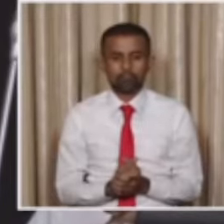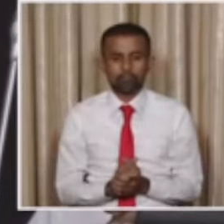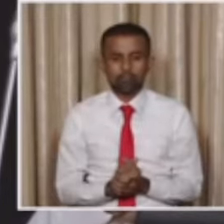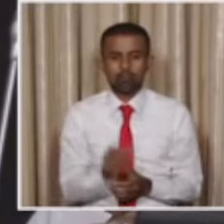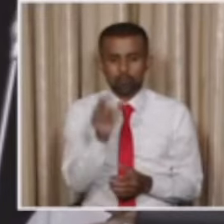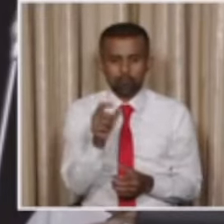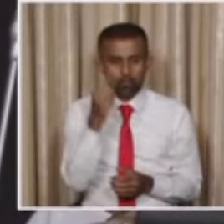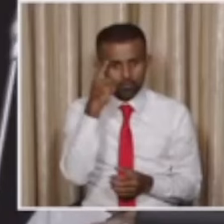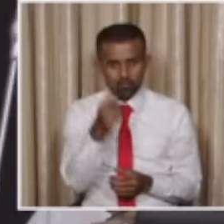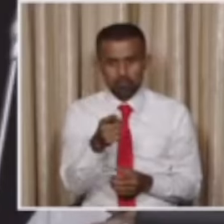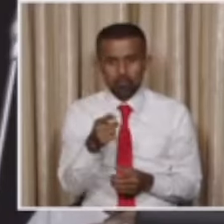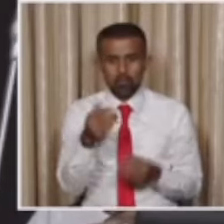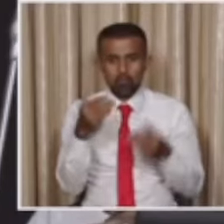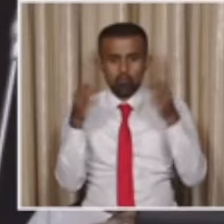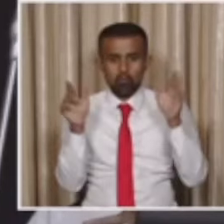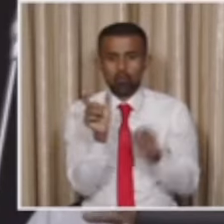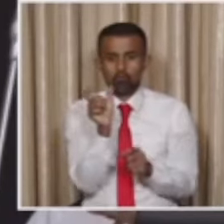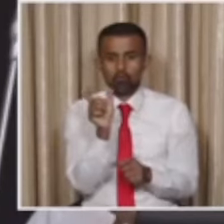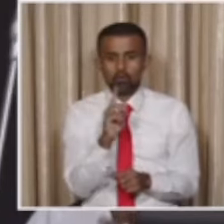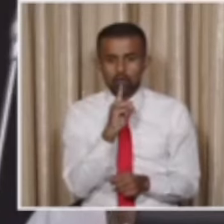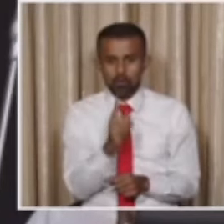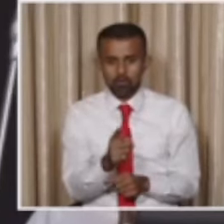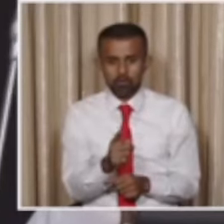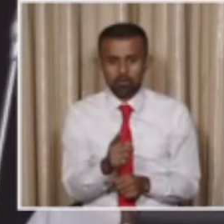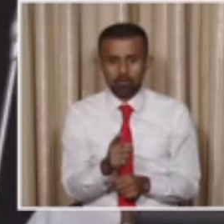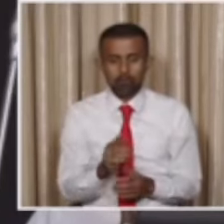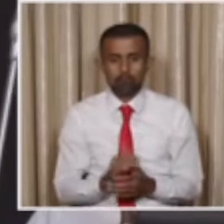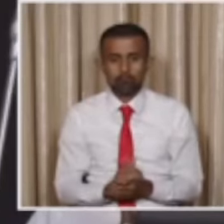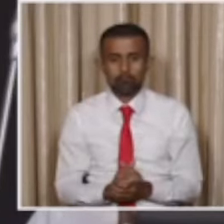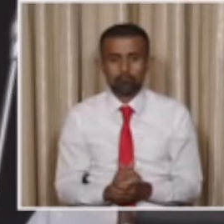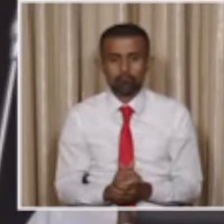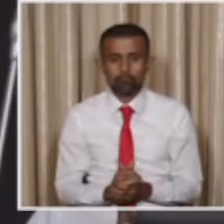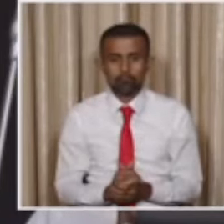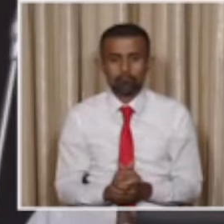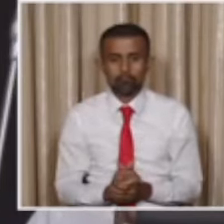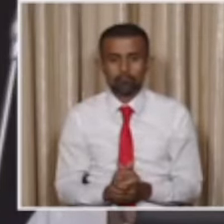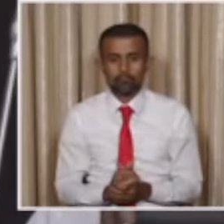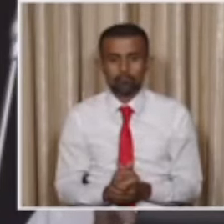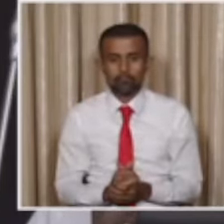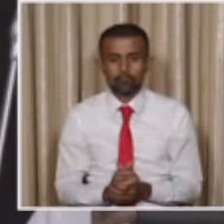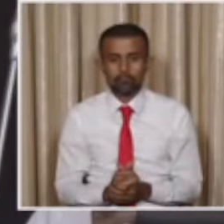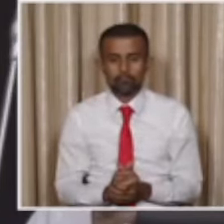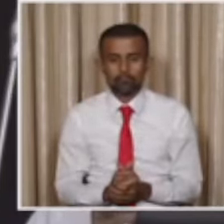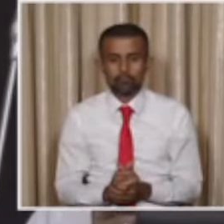ඔබතුමා දන්නවා ප්‍රසිද්ධ කියමනක් තියෙන්නේ While the heaven falls, let the justice be